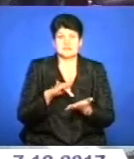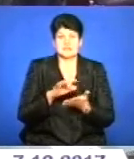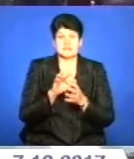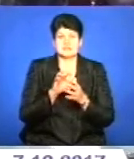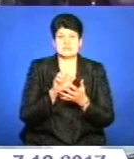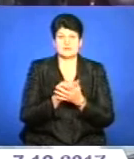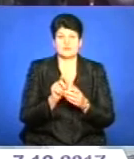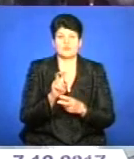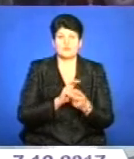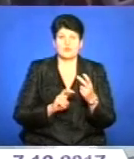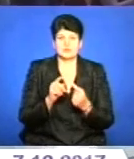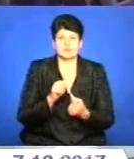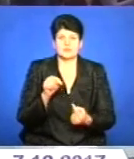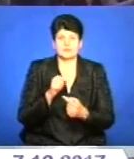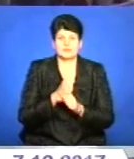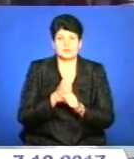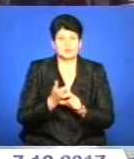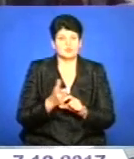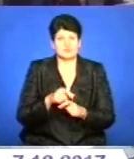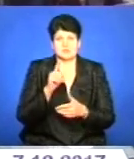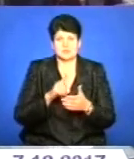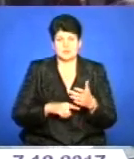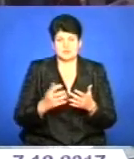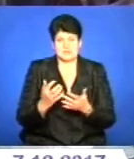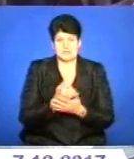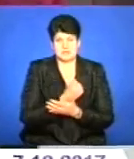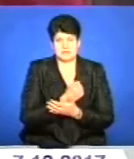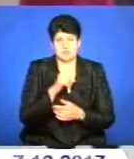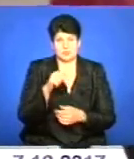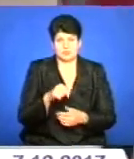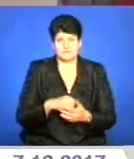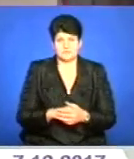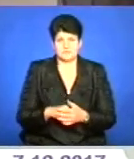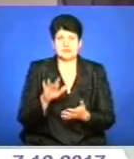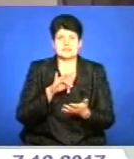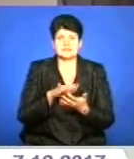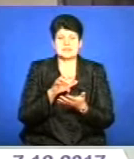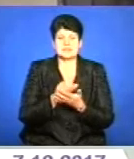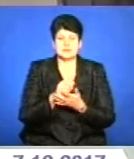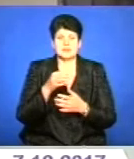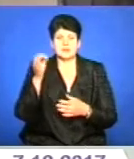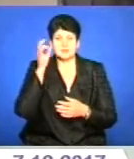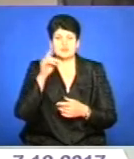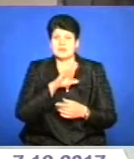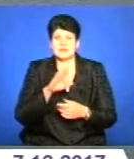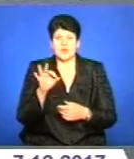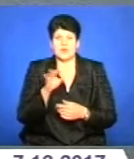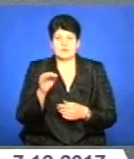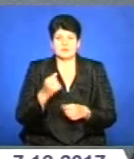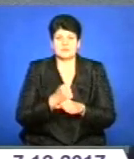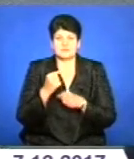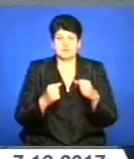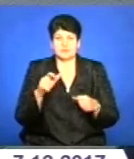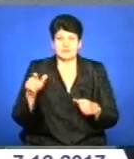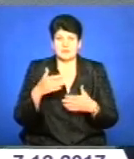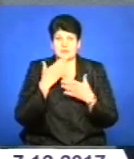зайнятості у пошуку відповідної роботи. Дуже надіюся знайти її тут. У центрі зайнятості нагадують, що неофіційно працевлаштовані люди не